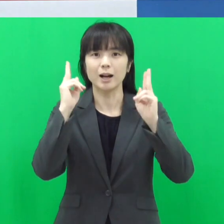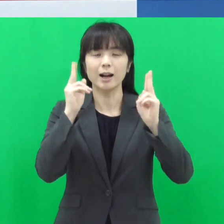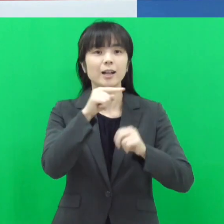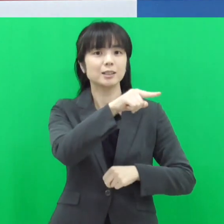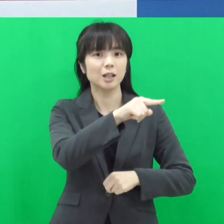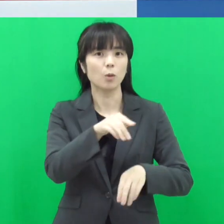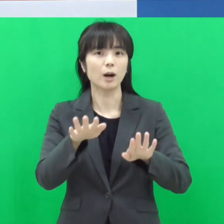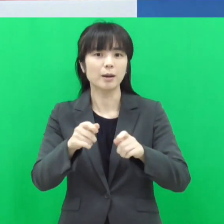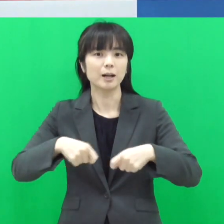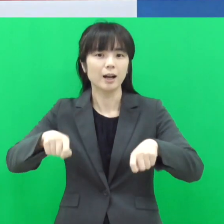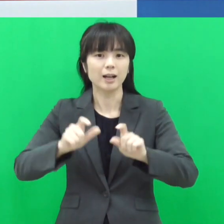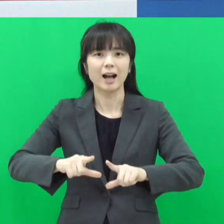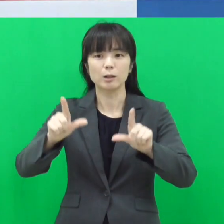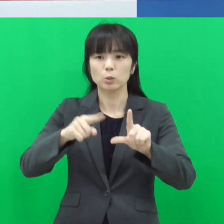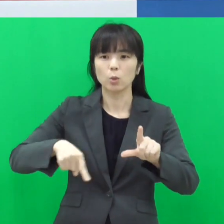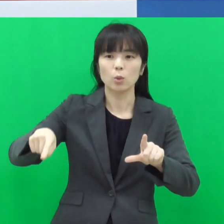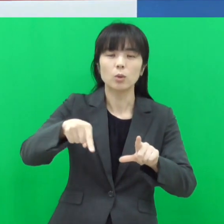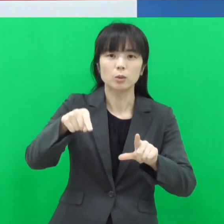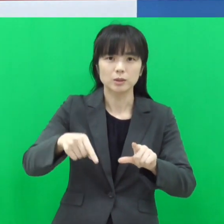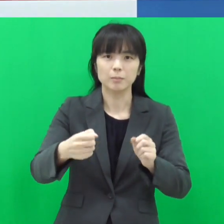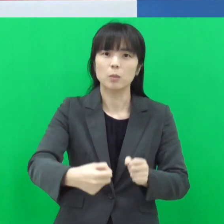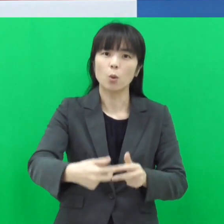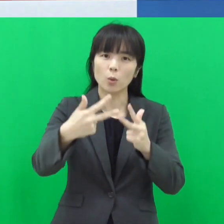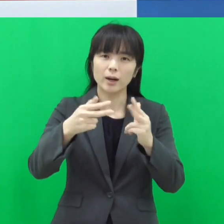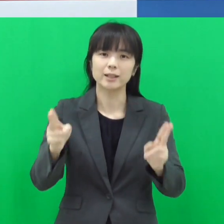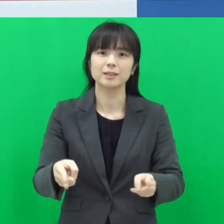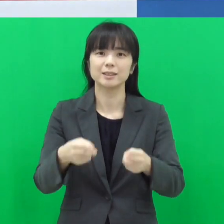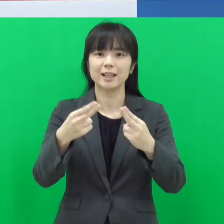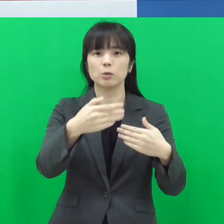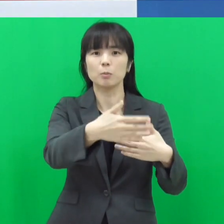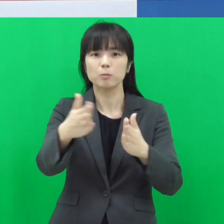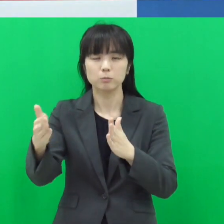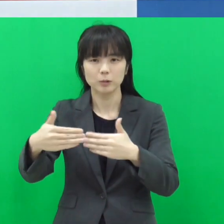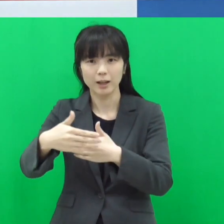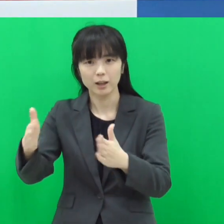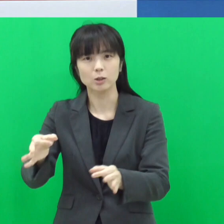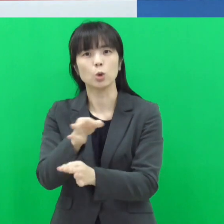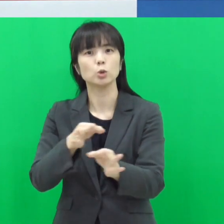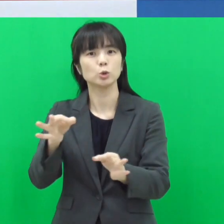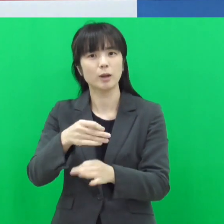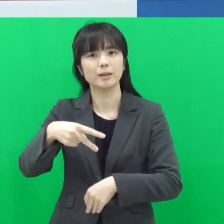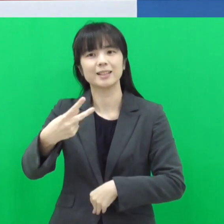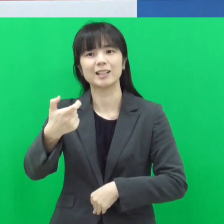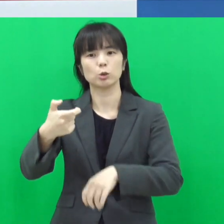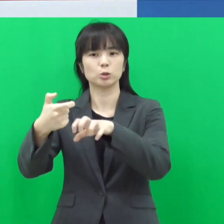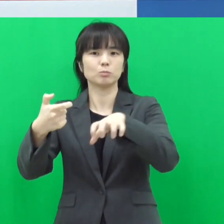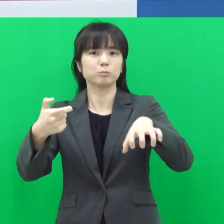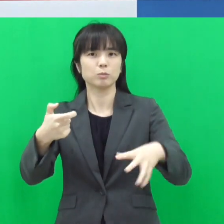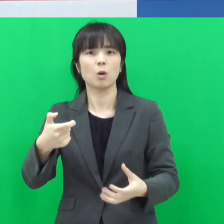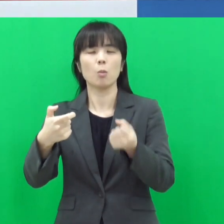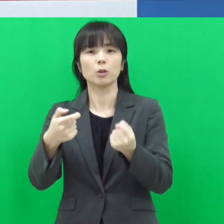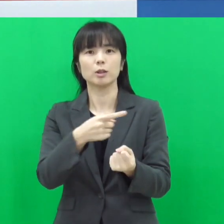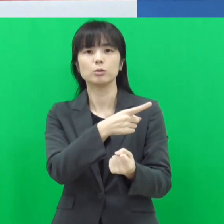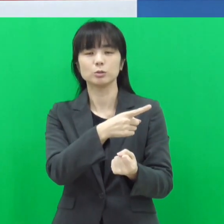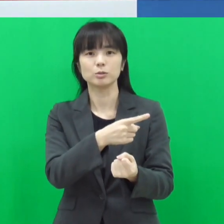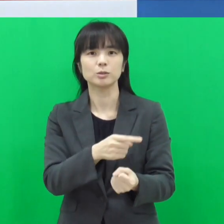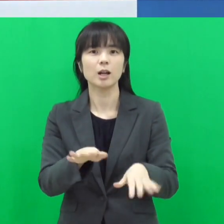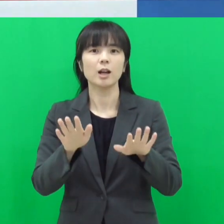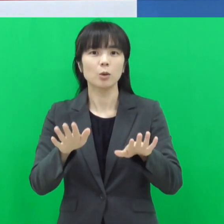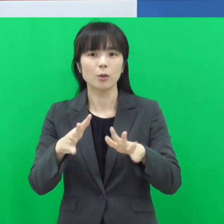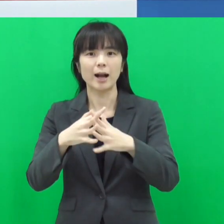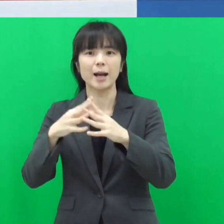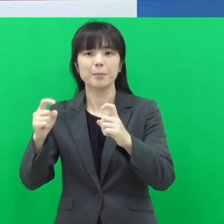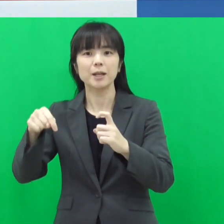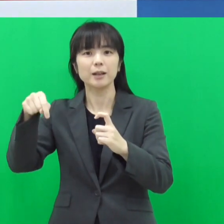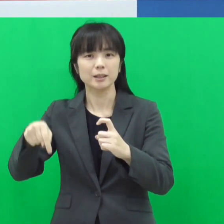会社ザイマックス様より、転職なき移住等の促進に向け、本県と連携協力して取り組んでいき